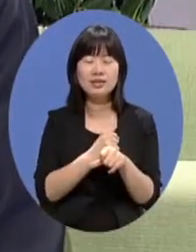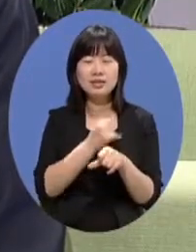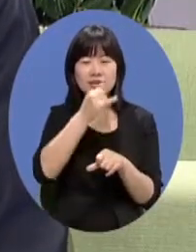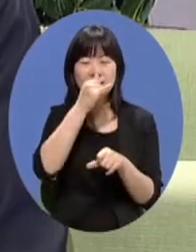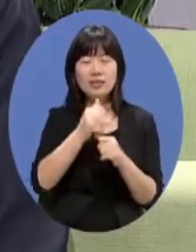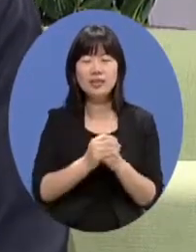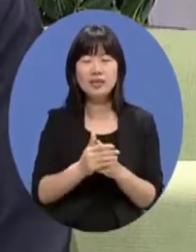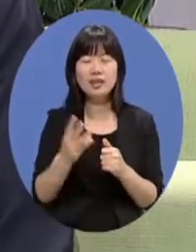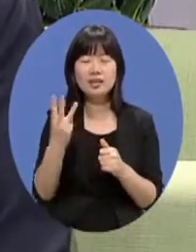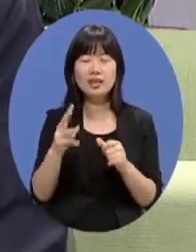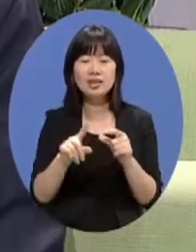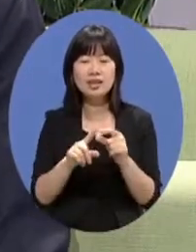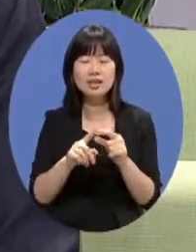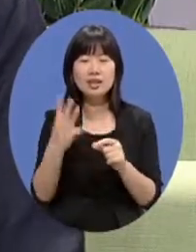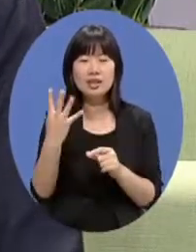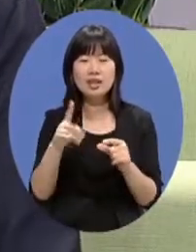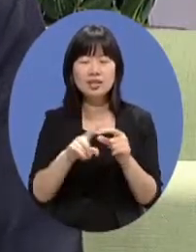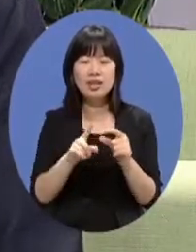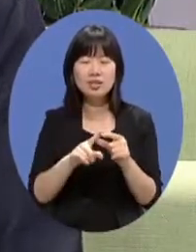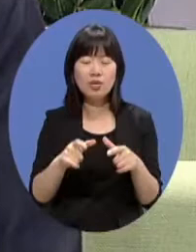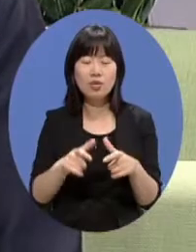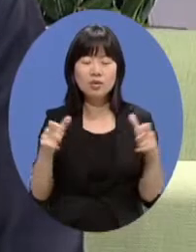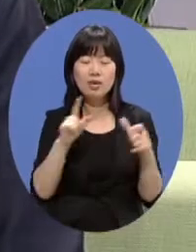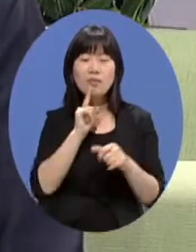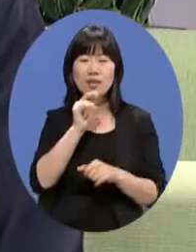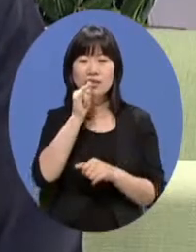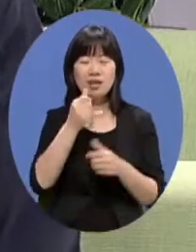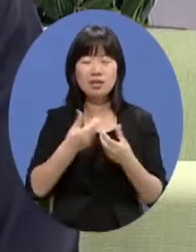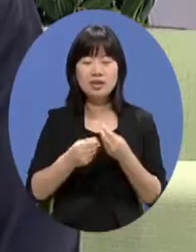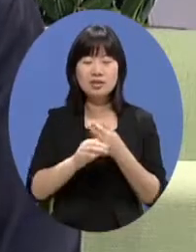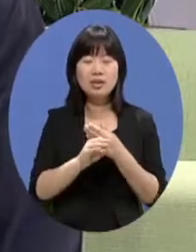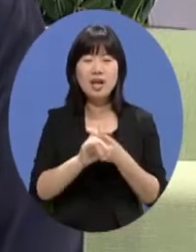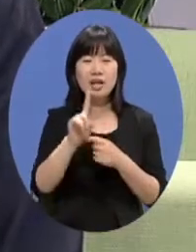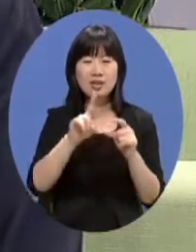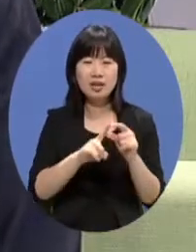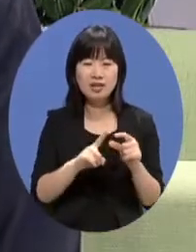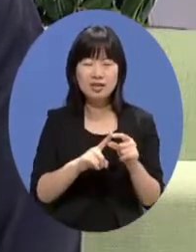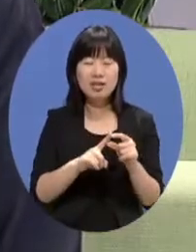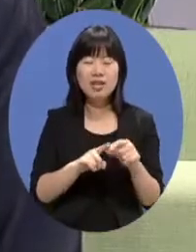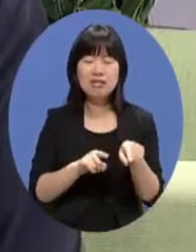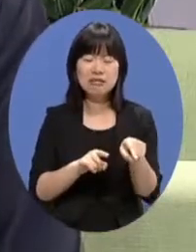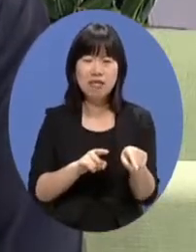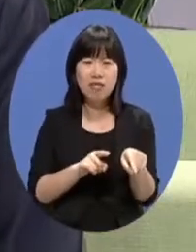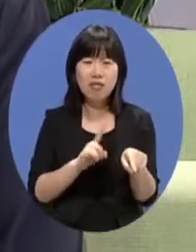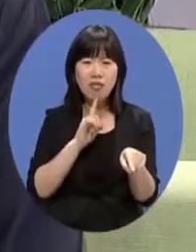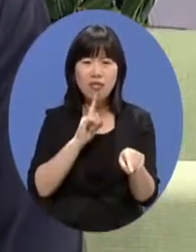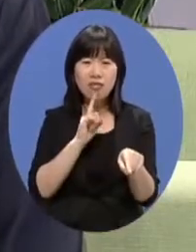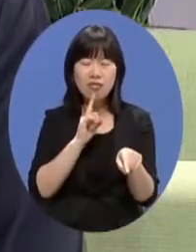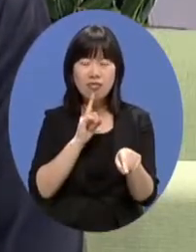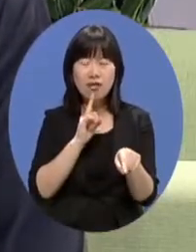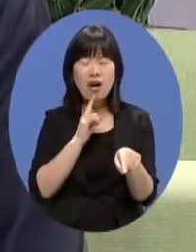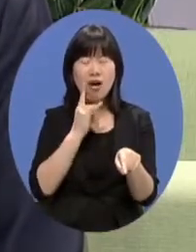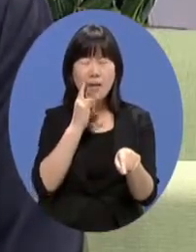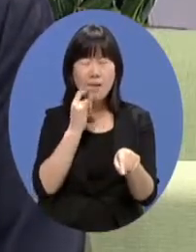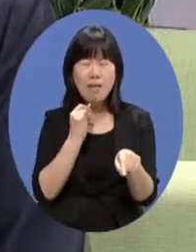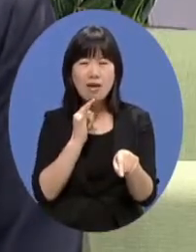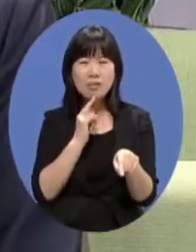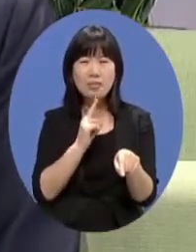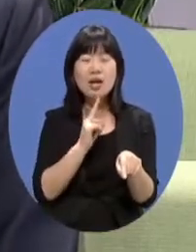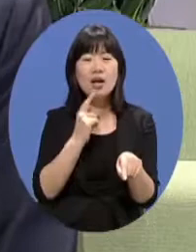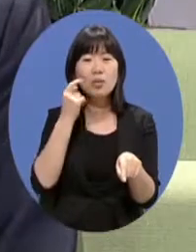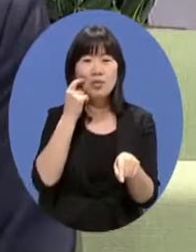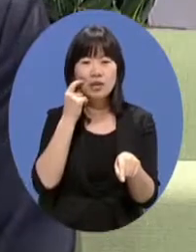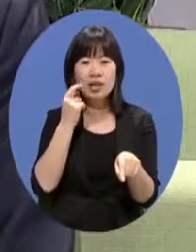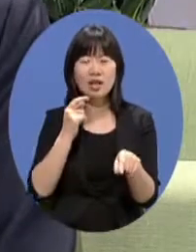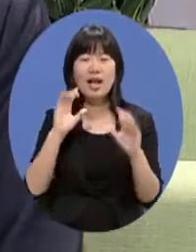경우에는 세 단어, 네 단어로 확장시켜서 얘기를 예. 해주세요. 예를 들어서 한 단어 뭐 이거, 컵, 엄마 이거밖에 말하지